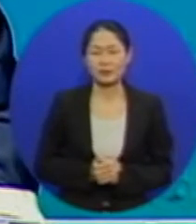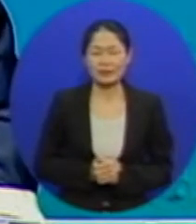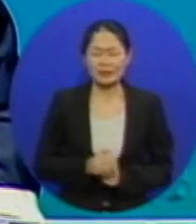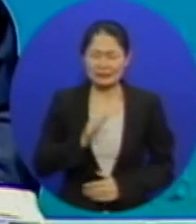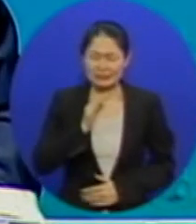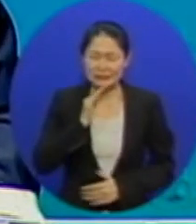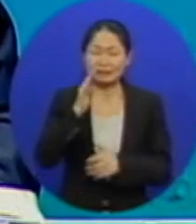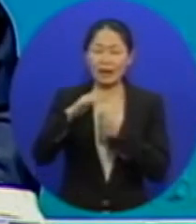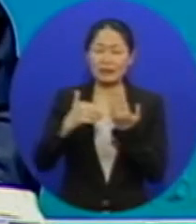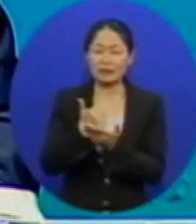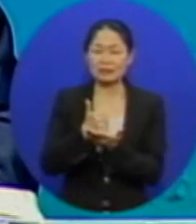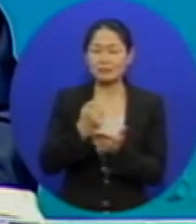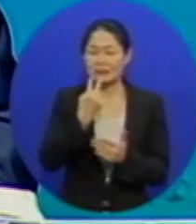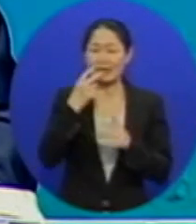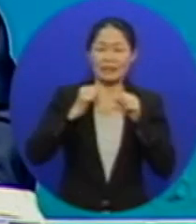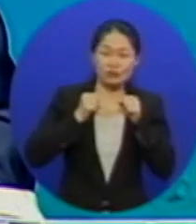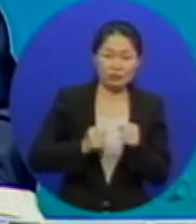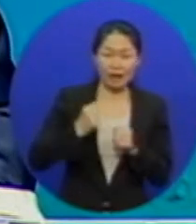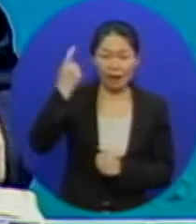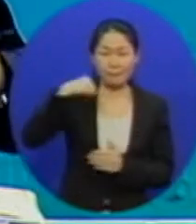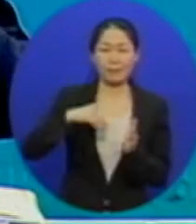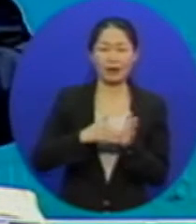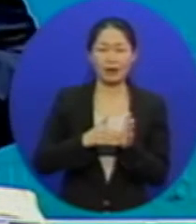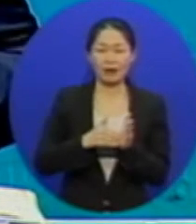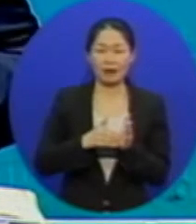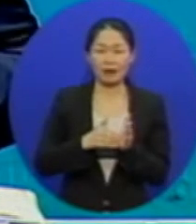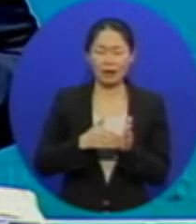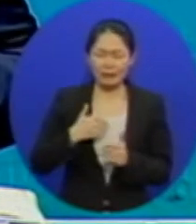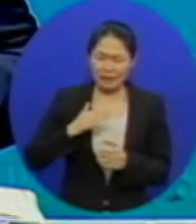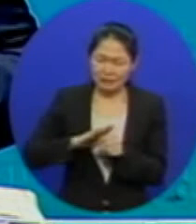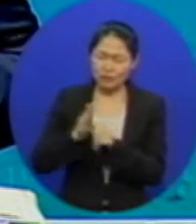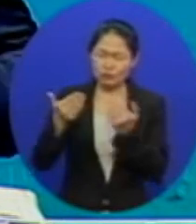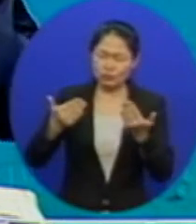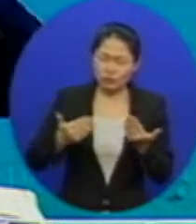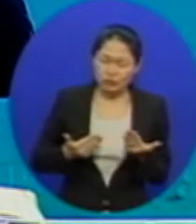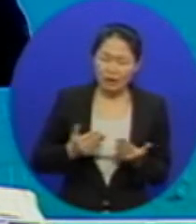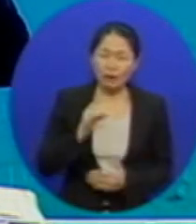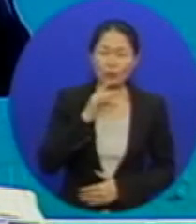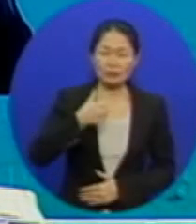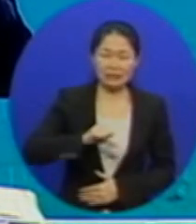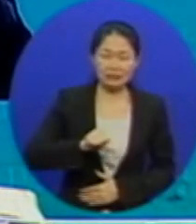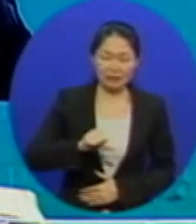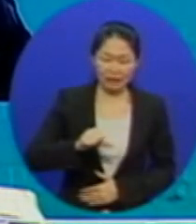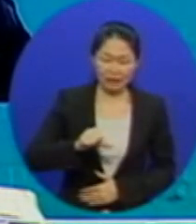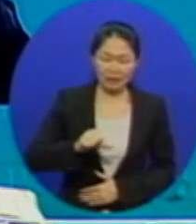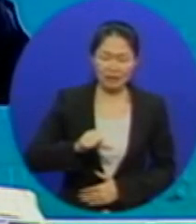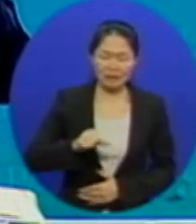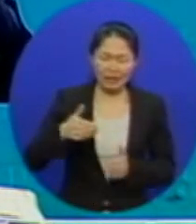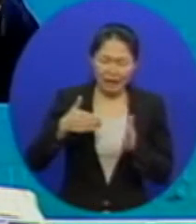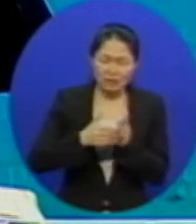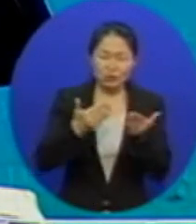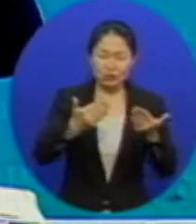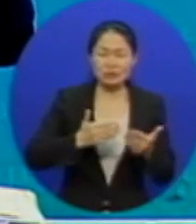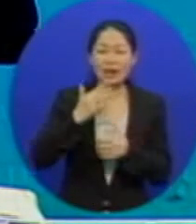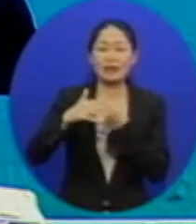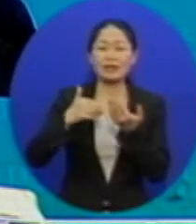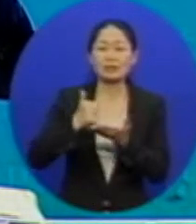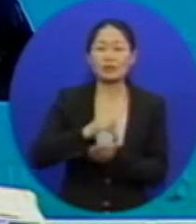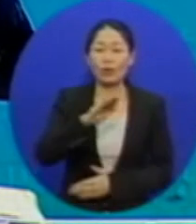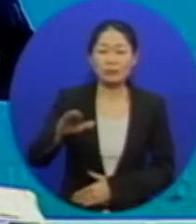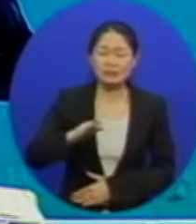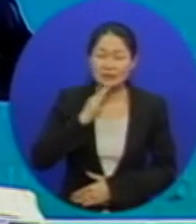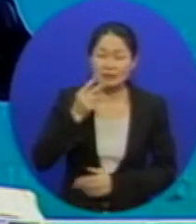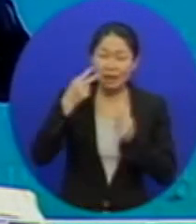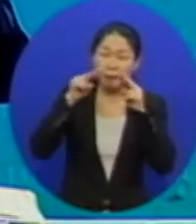진짜 하나님 살아계신 구나 나를 사랑하시고 독생자 까지 주신 그 하나님을 여러분이 정말